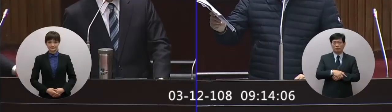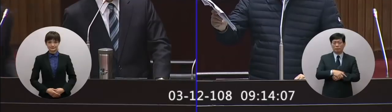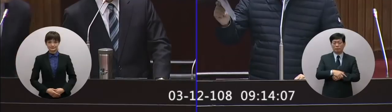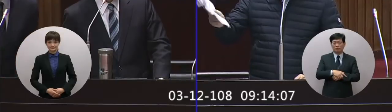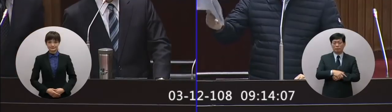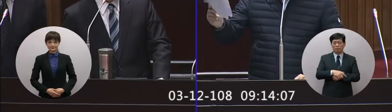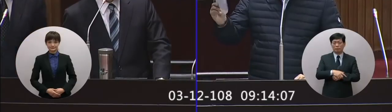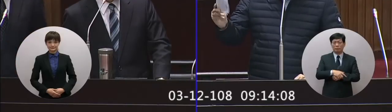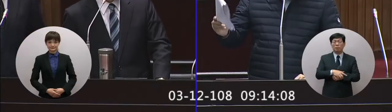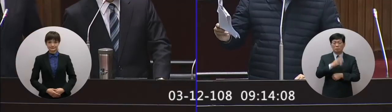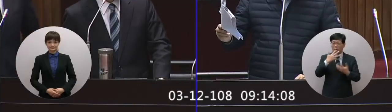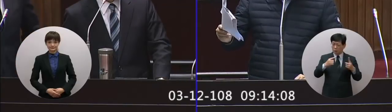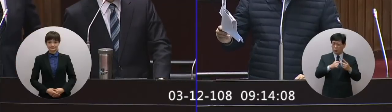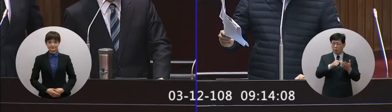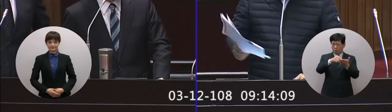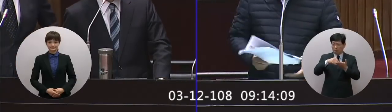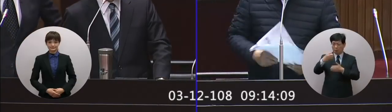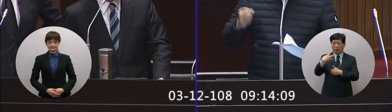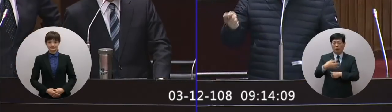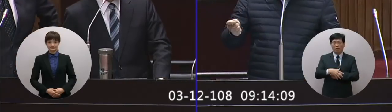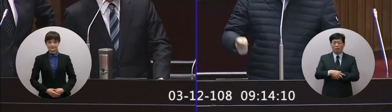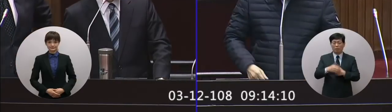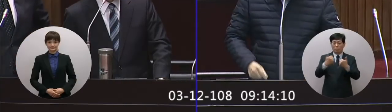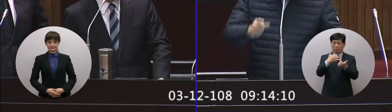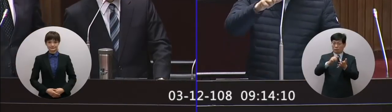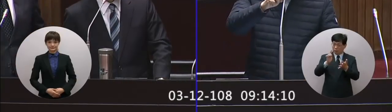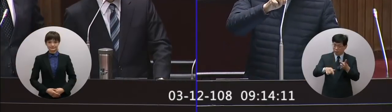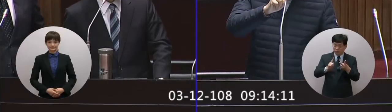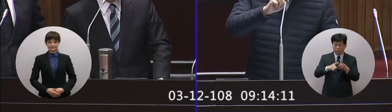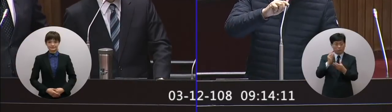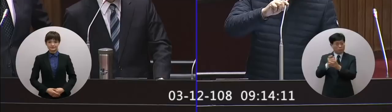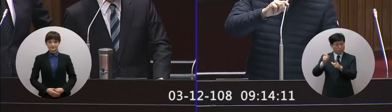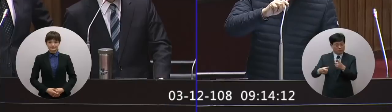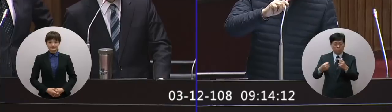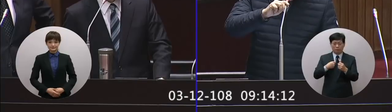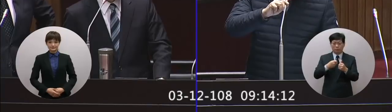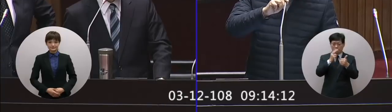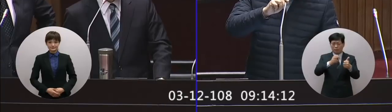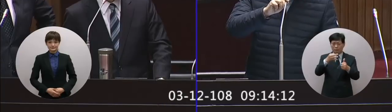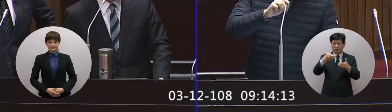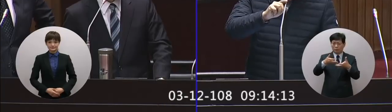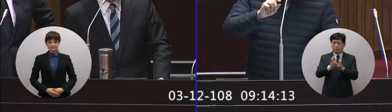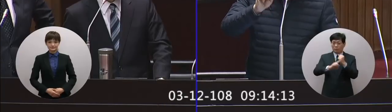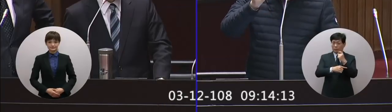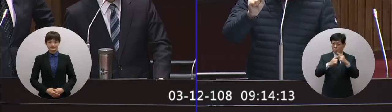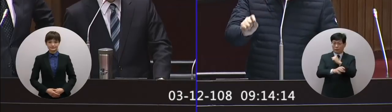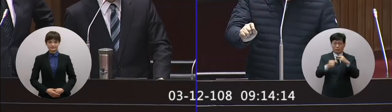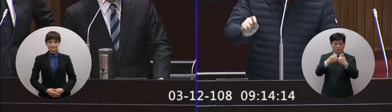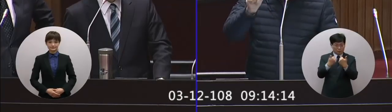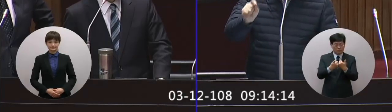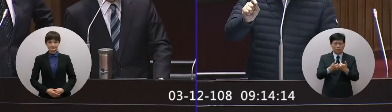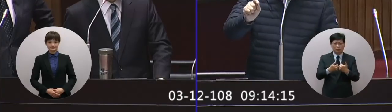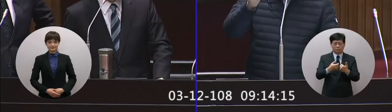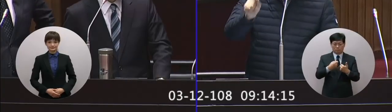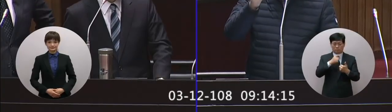家当面给我澄清，会计师还有券商要求台湾法人基金会要提